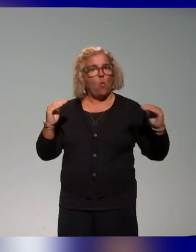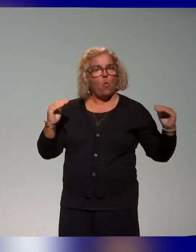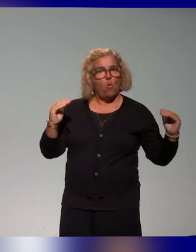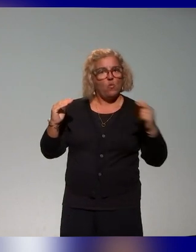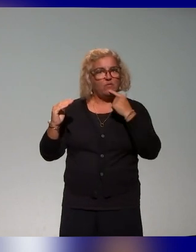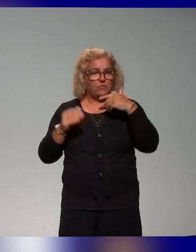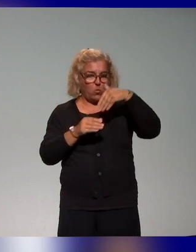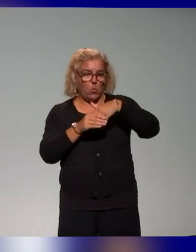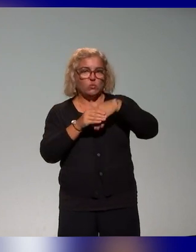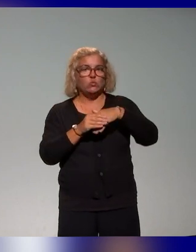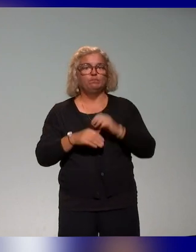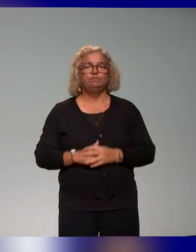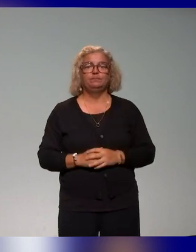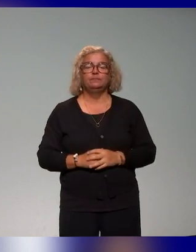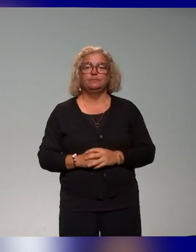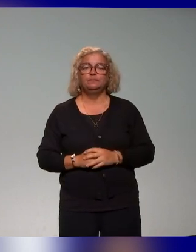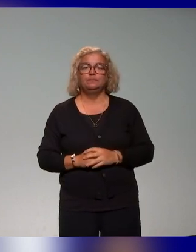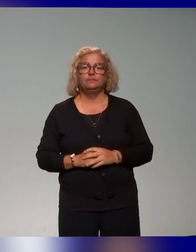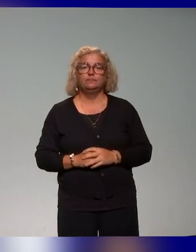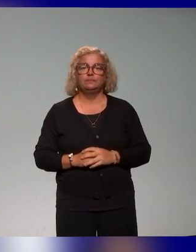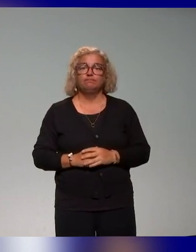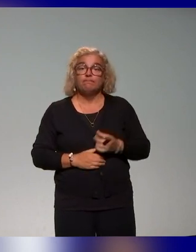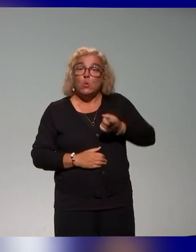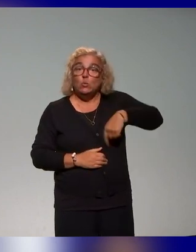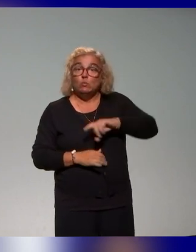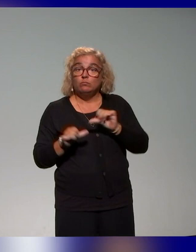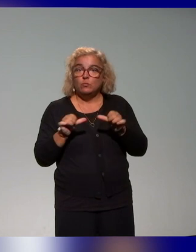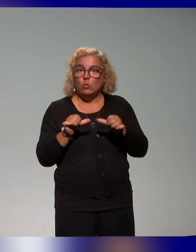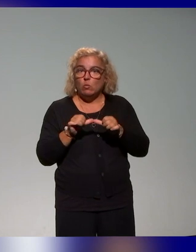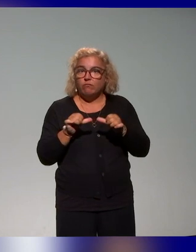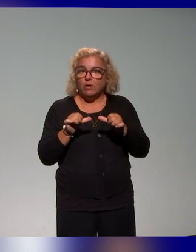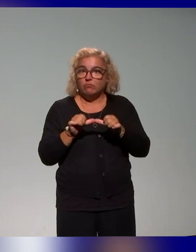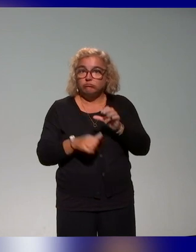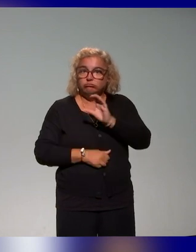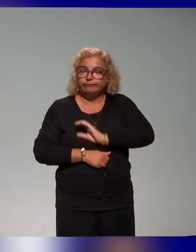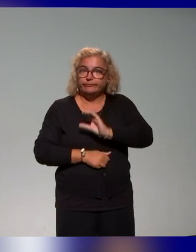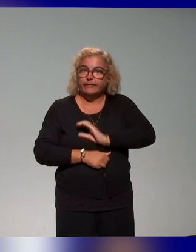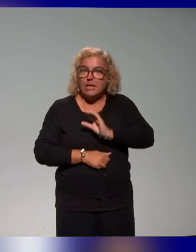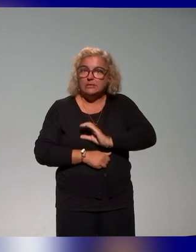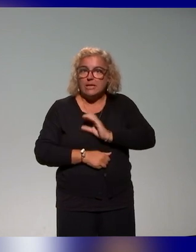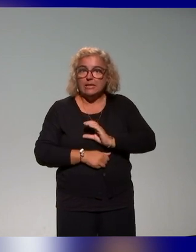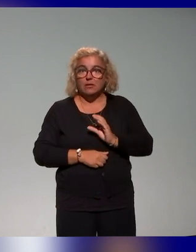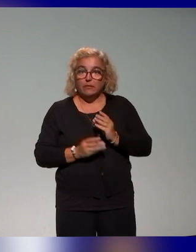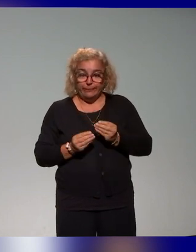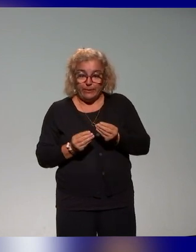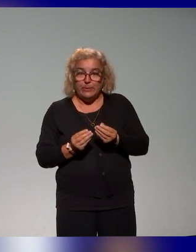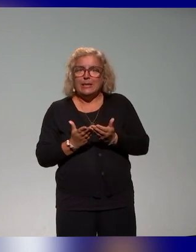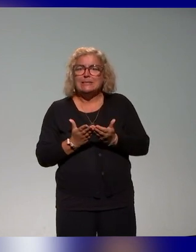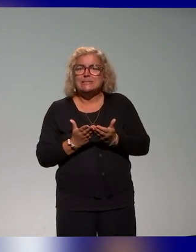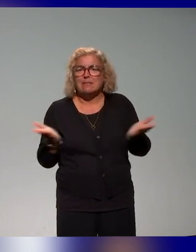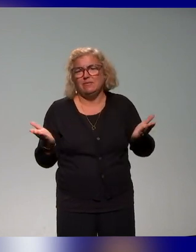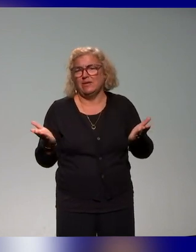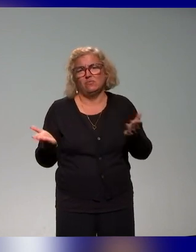interne dans Moodle. Donc nous, ce qu'on a fait, c'est que on a essayé aussi de simplifier Moodle au